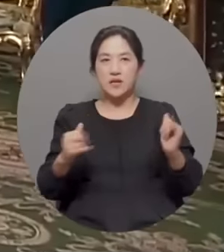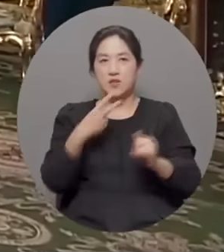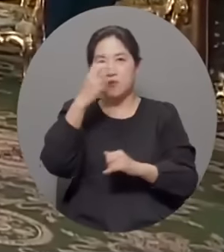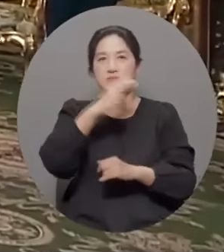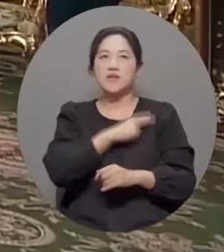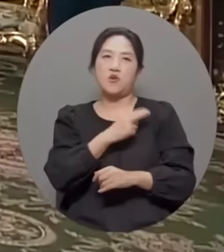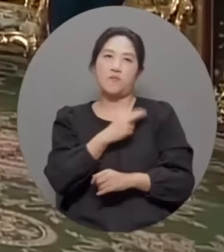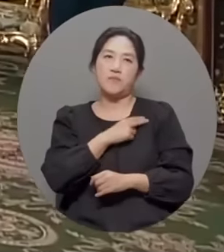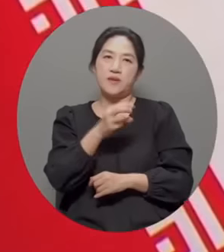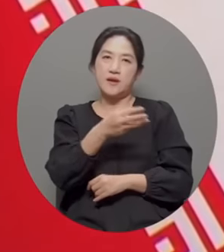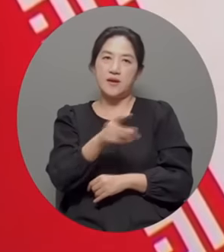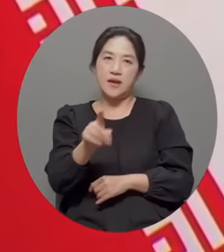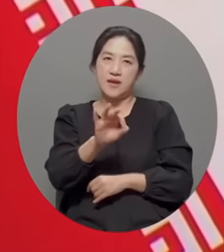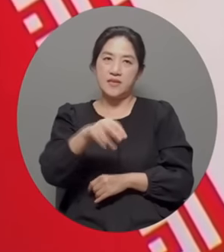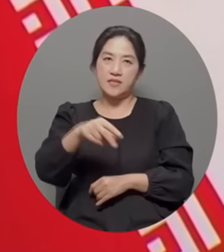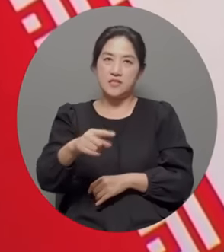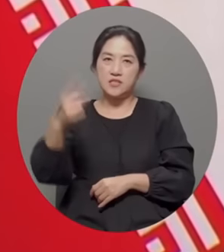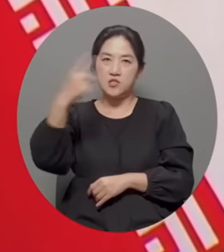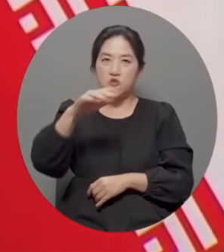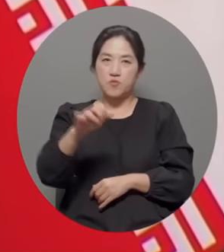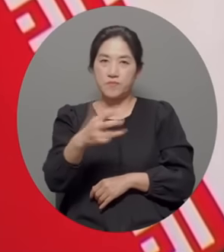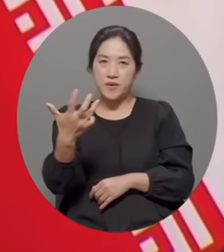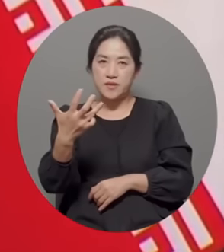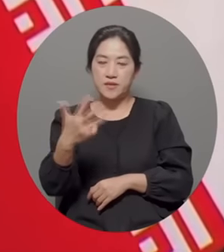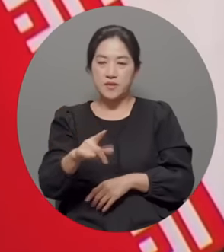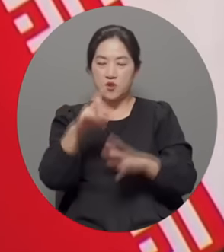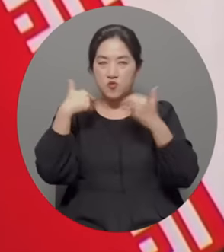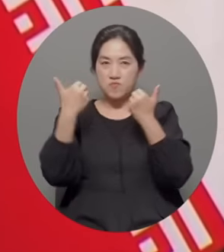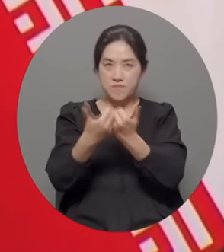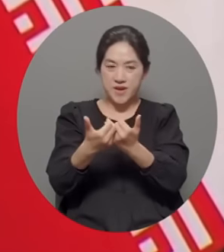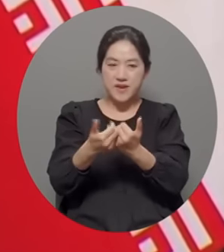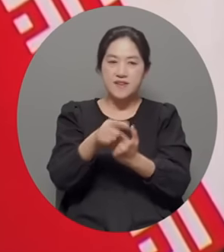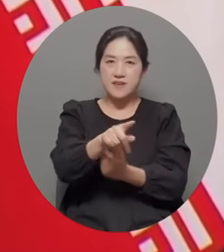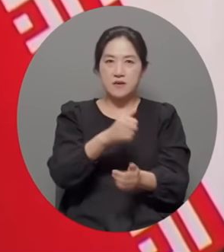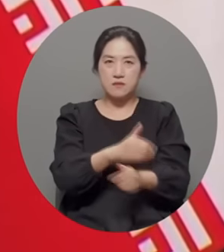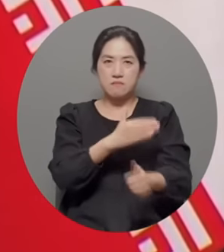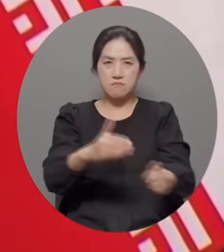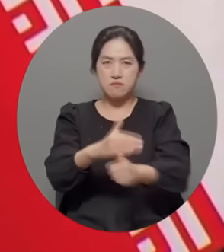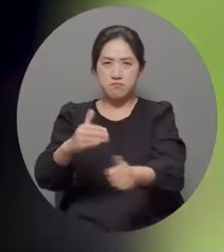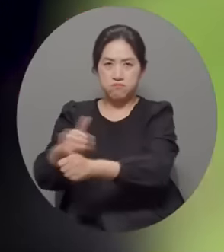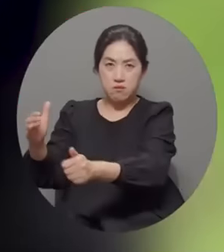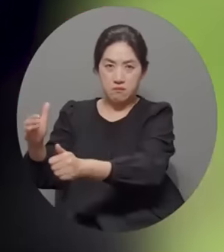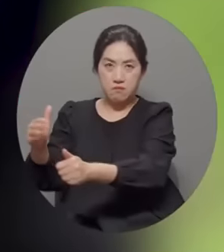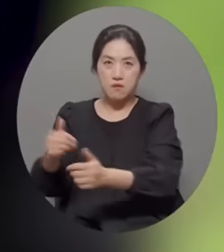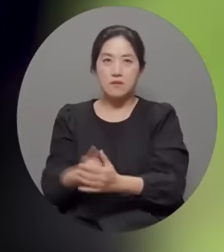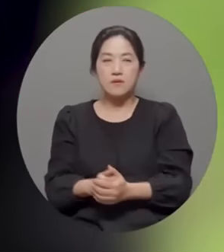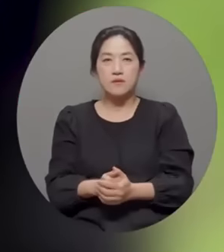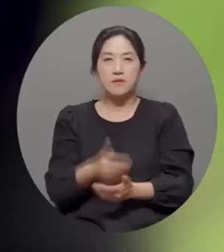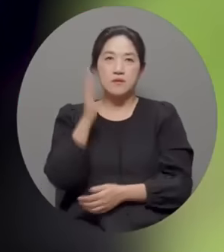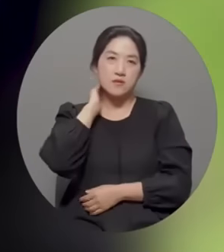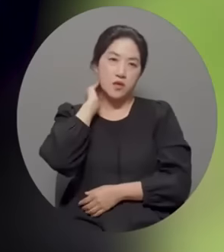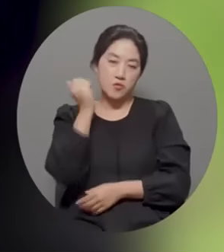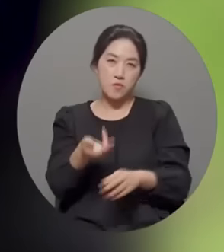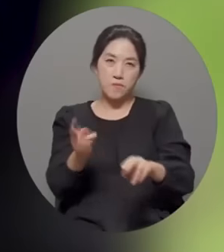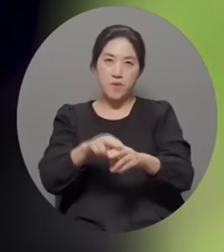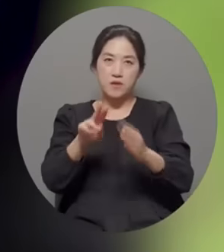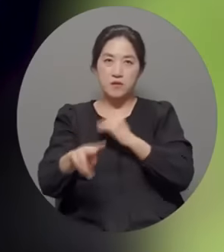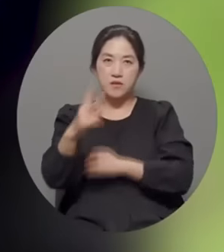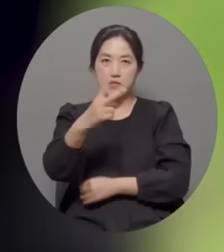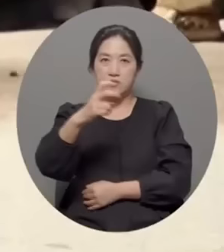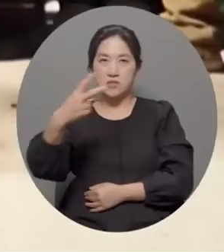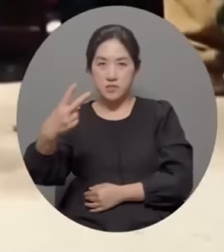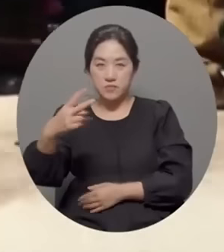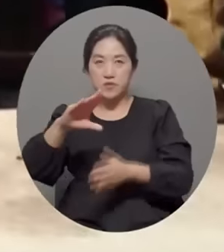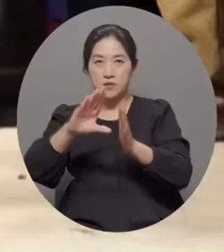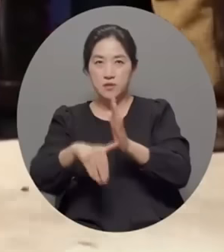라이시는 1980년대엔 반체제 인사들의 처형을 주도했습니다. 대통령이 된 뒤 지난